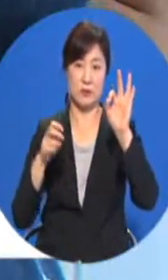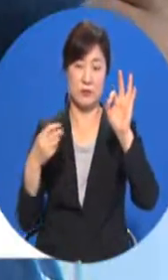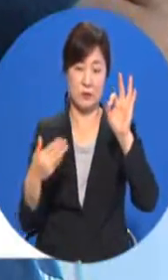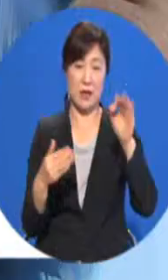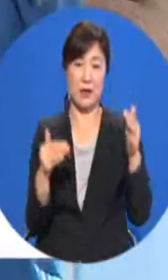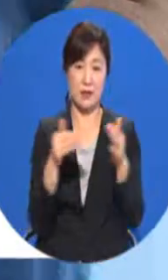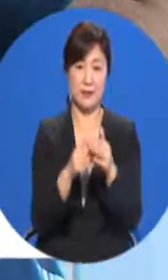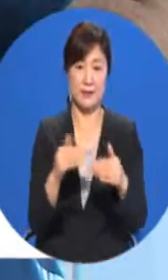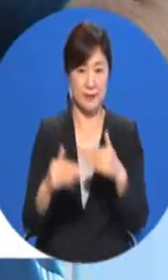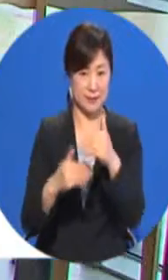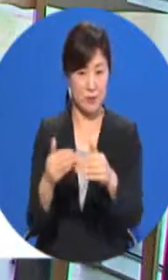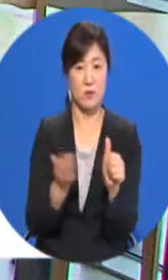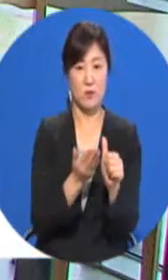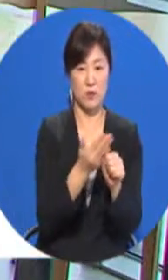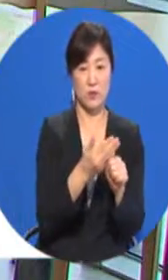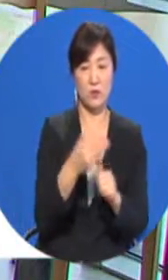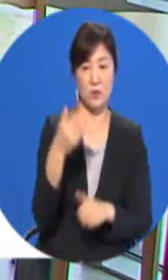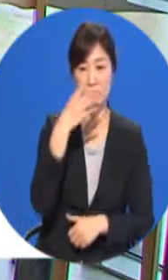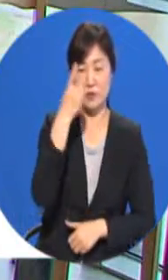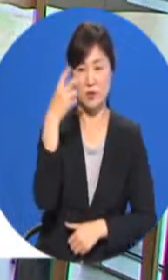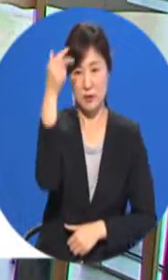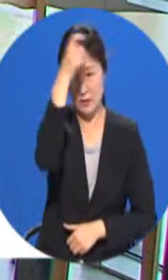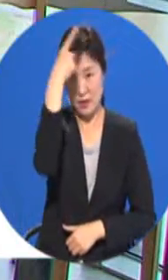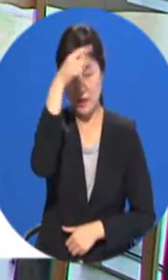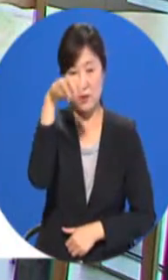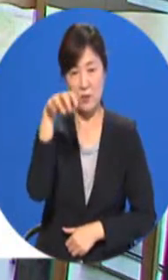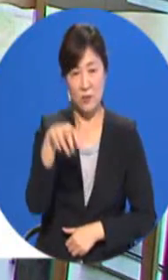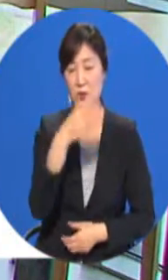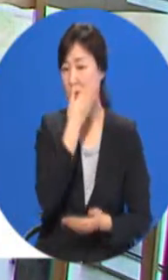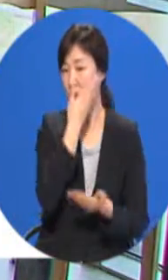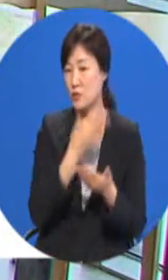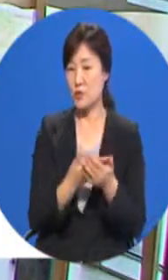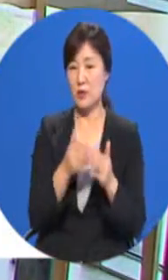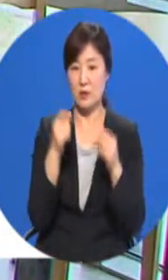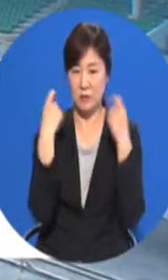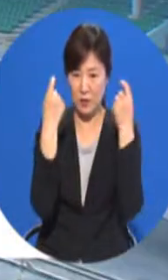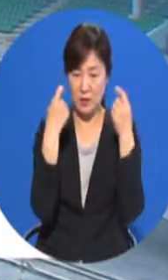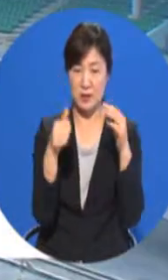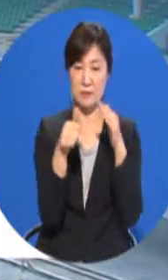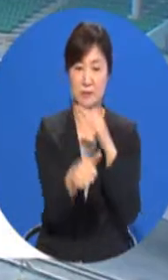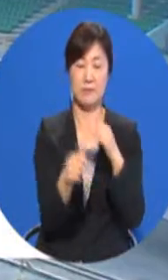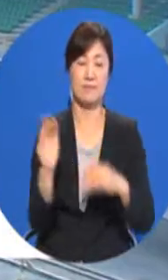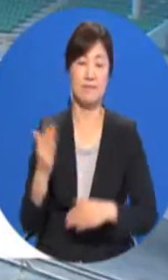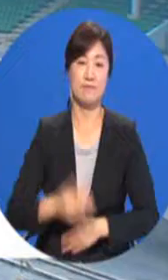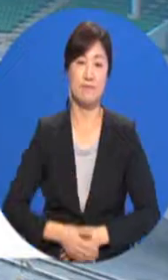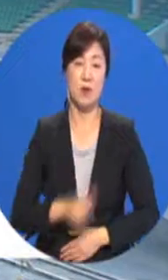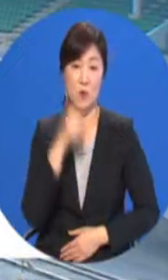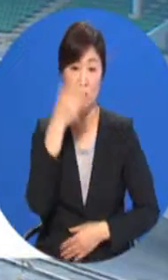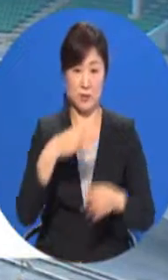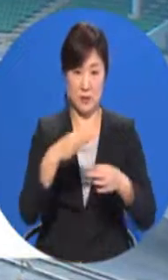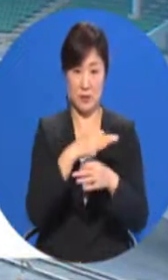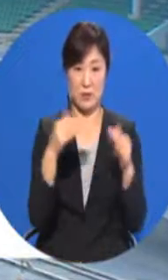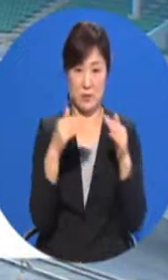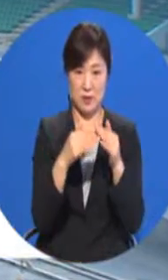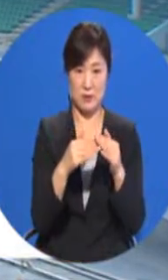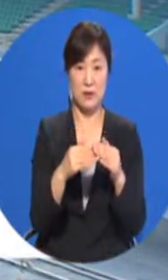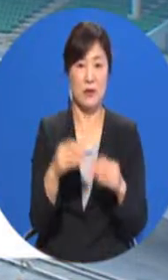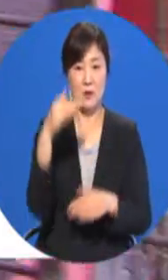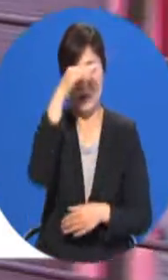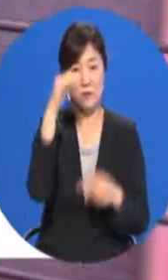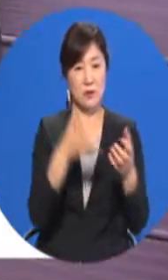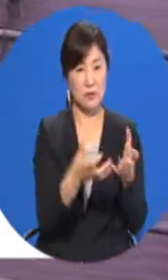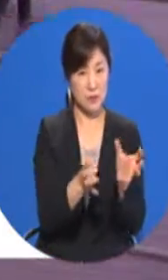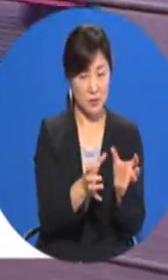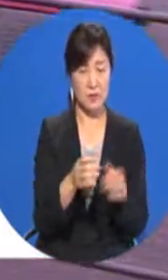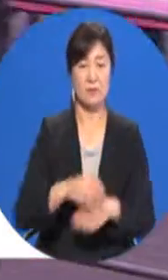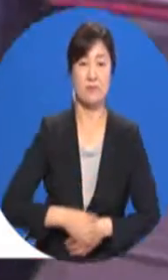참가자들은 여수 오동도와 순천 나간읍성 등 지역의 주요 관광지를 방문하게 됩니다. 여수 상공회의소는 이번 팸투어에 이어 다음 달